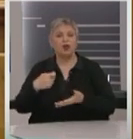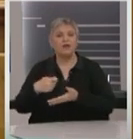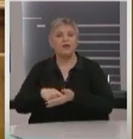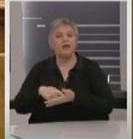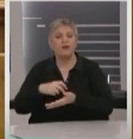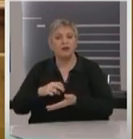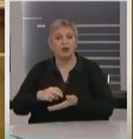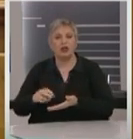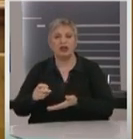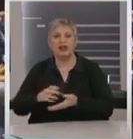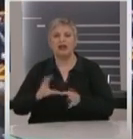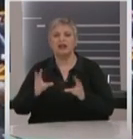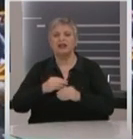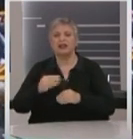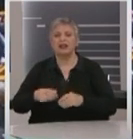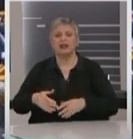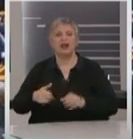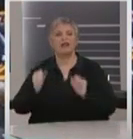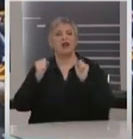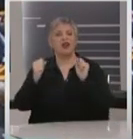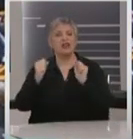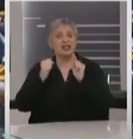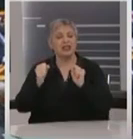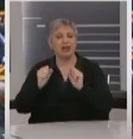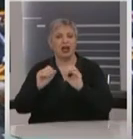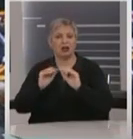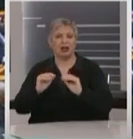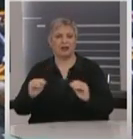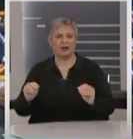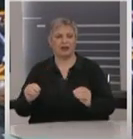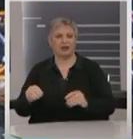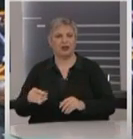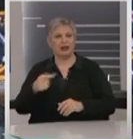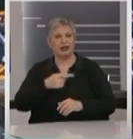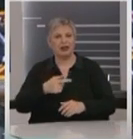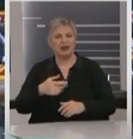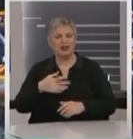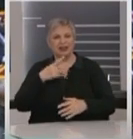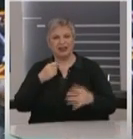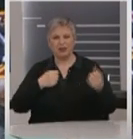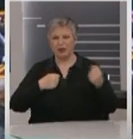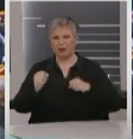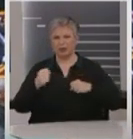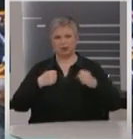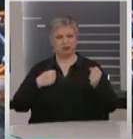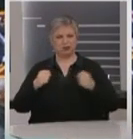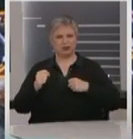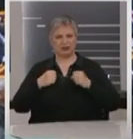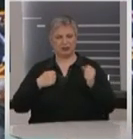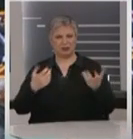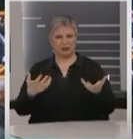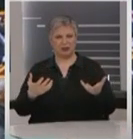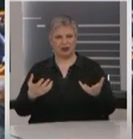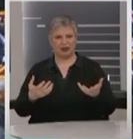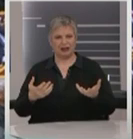υγεία και την παιδεία? Μην αντιδράτε, παρακαλώ. Καλά, μήνε, παρακαλώ, μήνε, ρητορικά μήνε ερωτήματα τίθετε. Σας παρακαλώ.